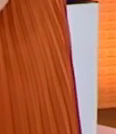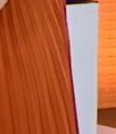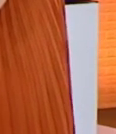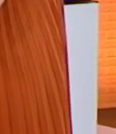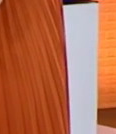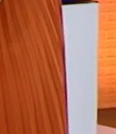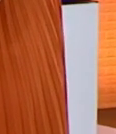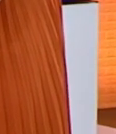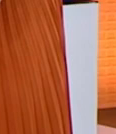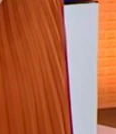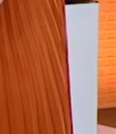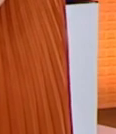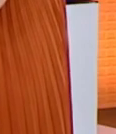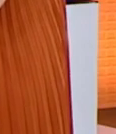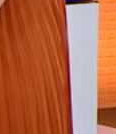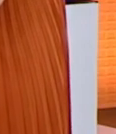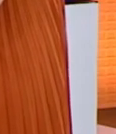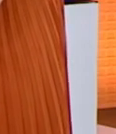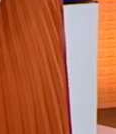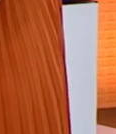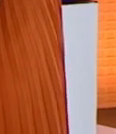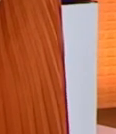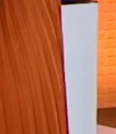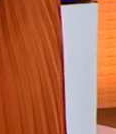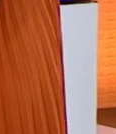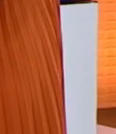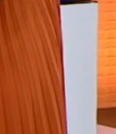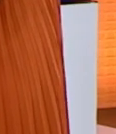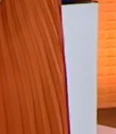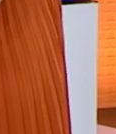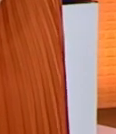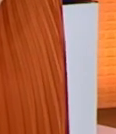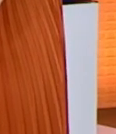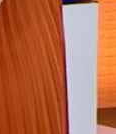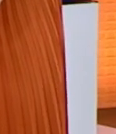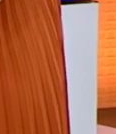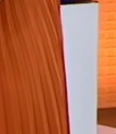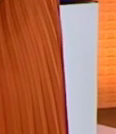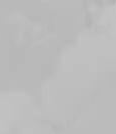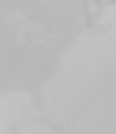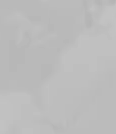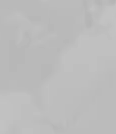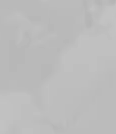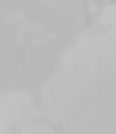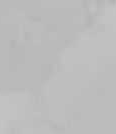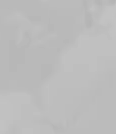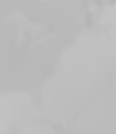po kami sa GMA Pinoy TV at sa www.gmanews.tv.